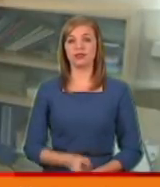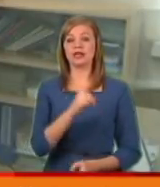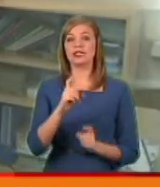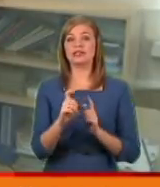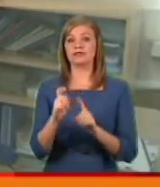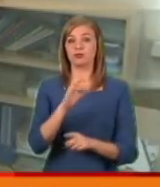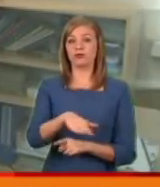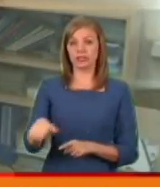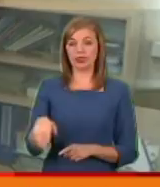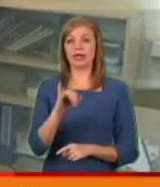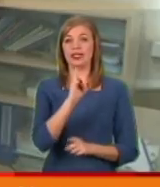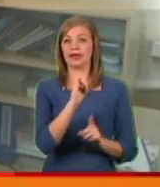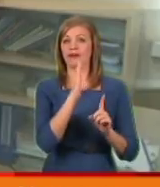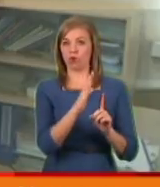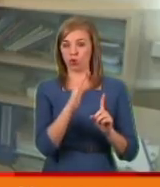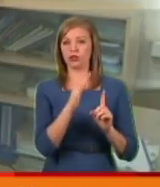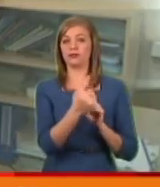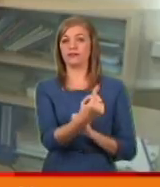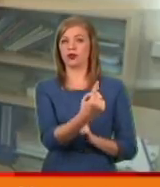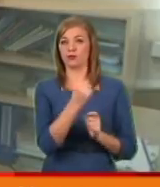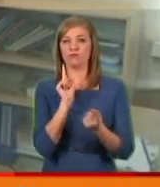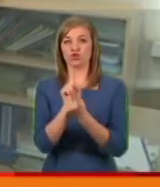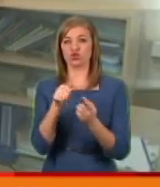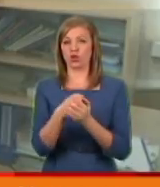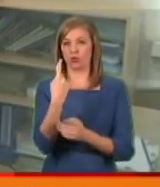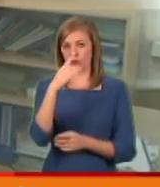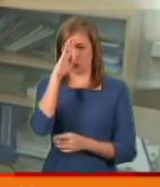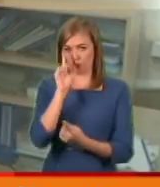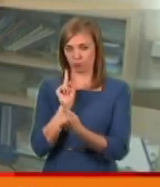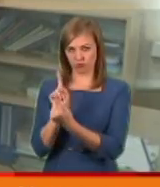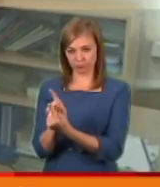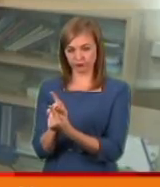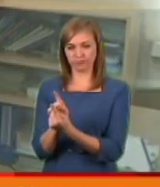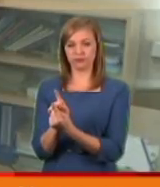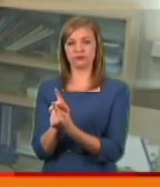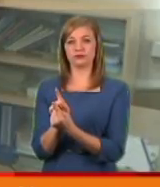відповіді дітей. Ірина Володимирівна підійшла до одного хлопчика,